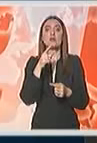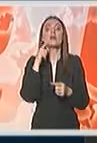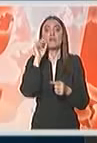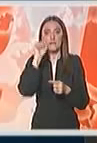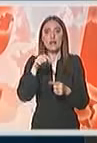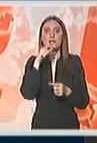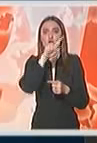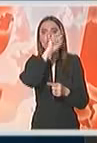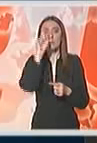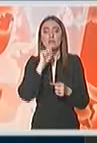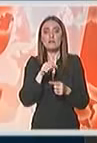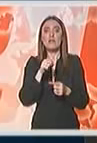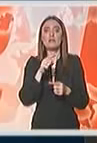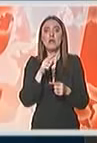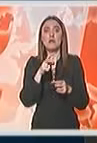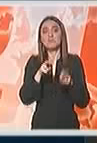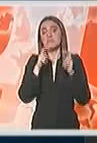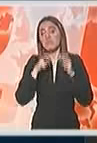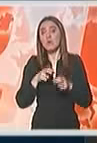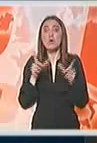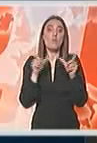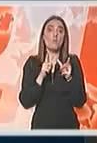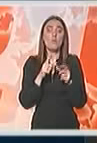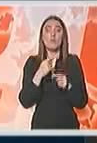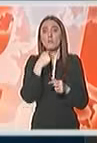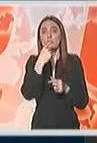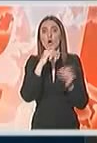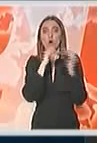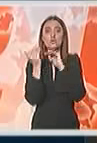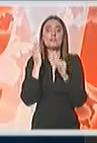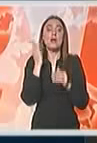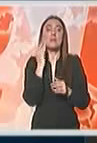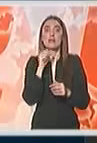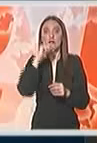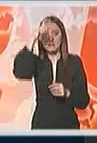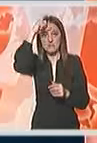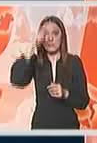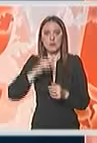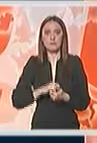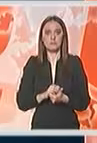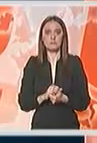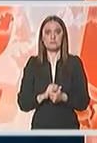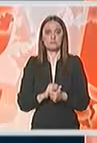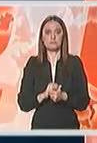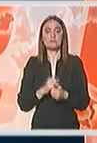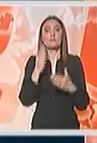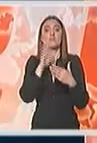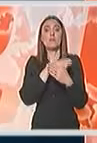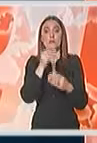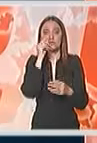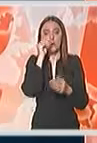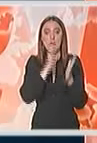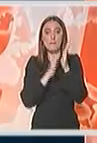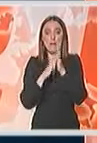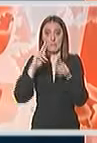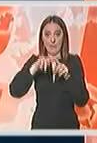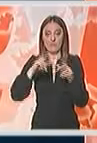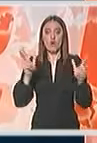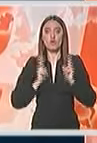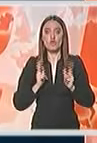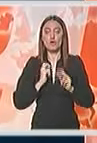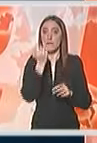se to pitanje maltene ignoriše u kontekstu odnosa Amerike i Srbije. Međunarodni monetarni fond